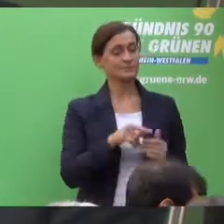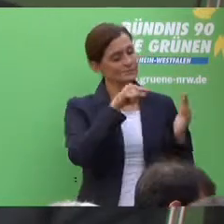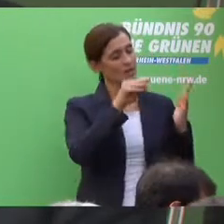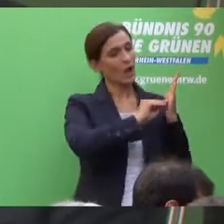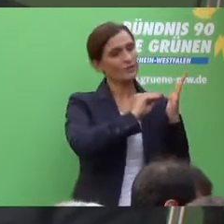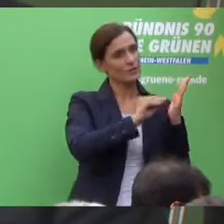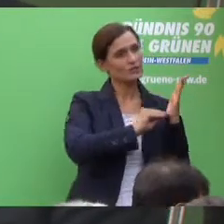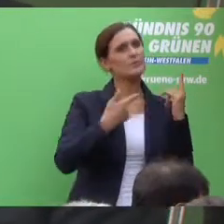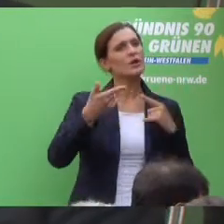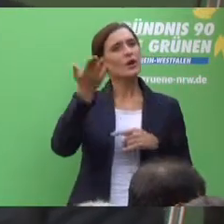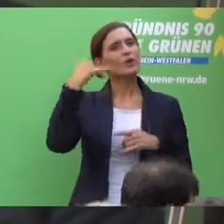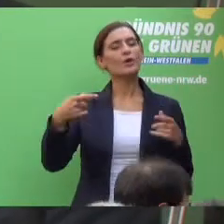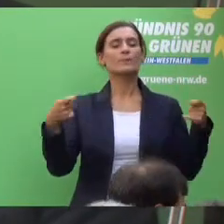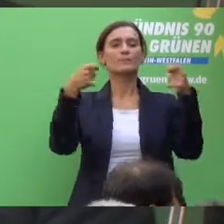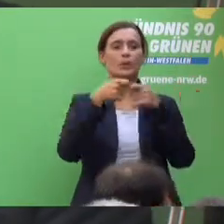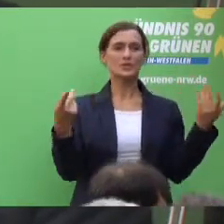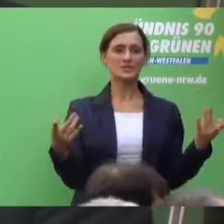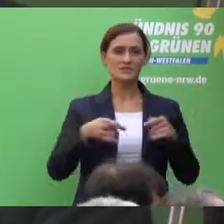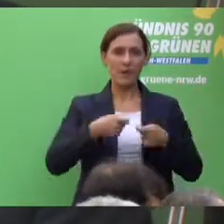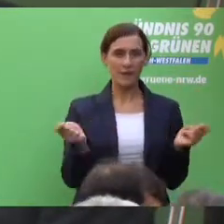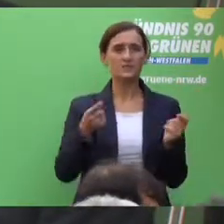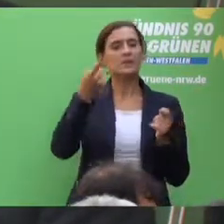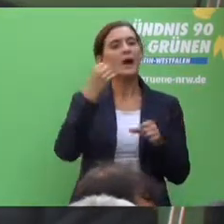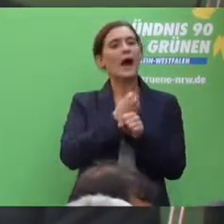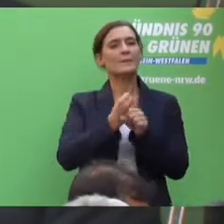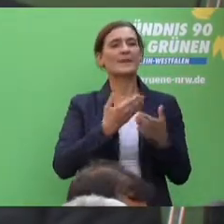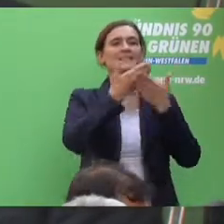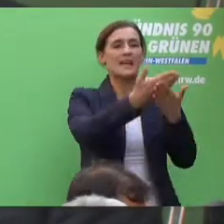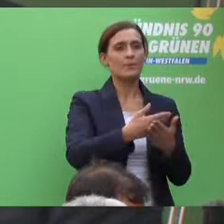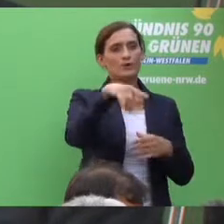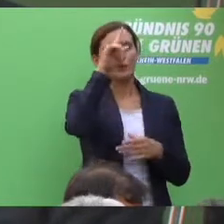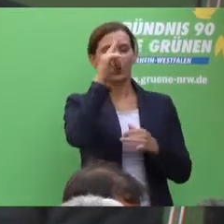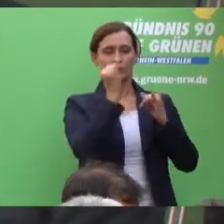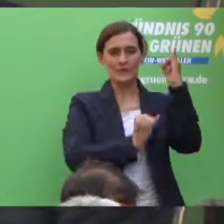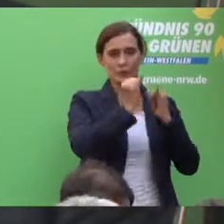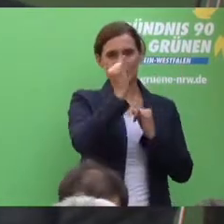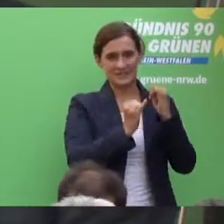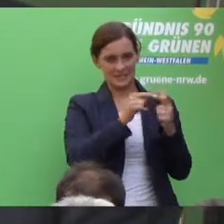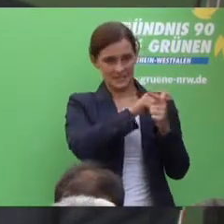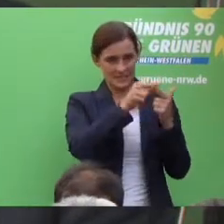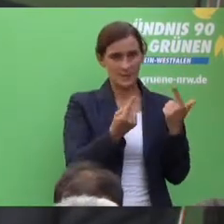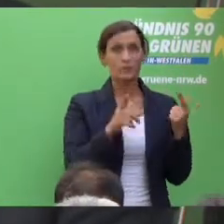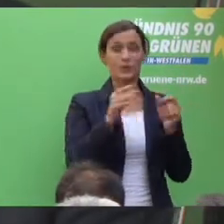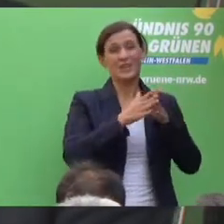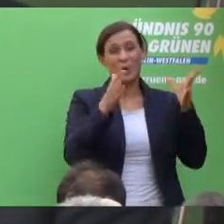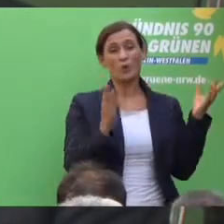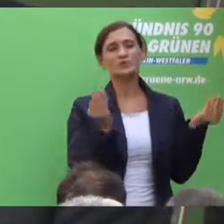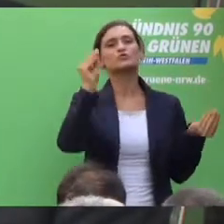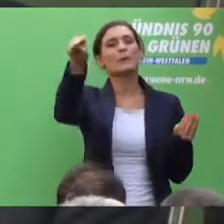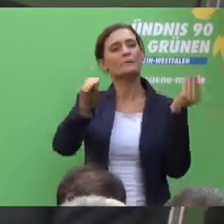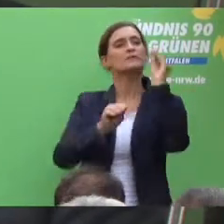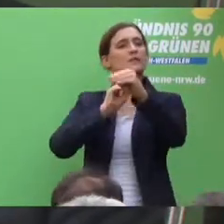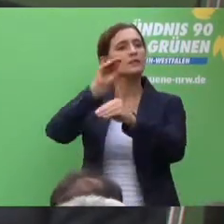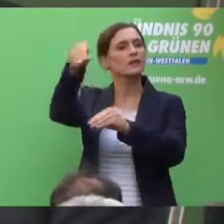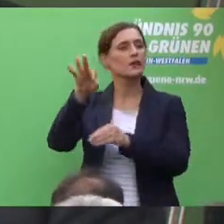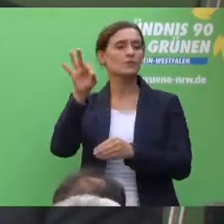die Herren vom Bundesverband der Arbeitgeber, vom Bundesverband der deutschen Industrie, also die Großspender der Frau Merkel,